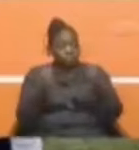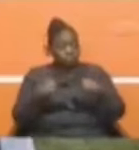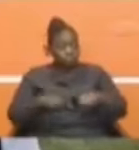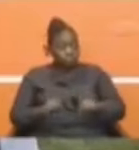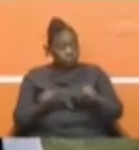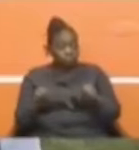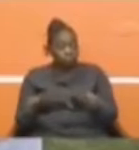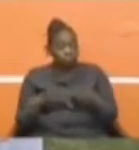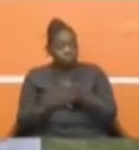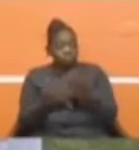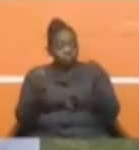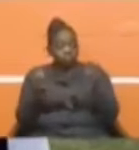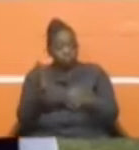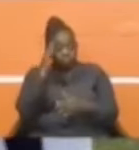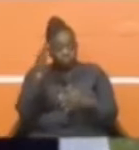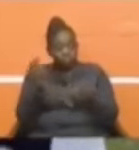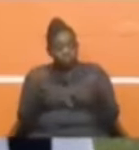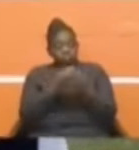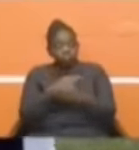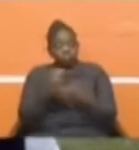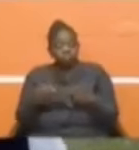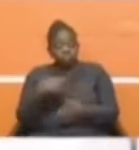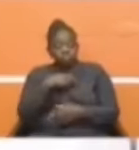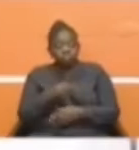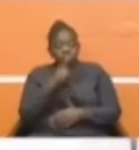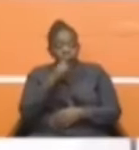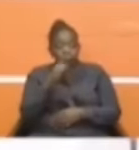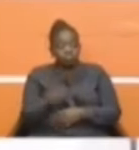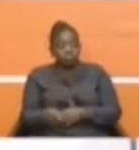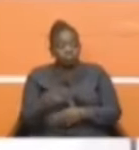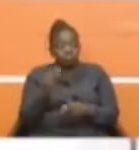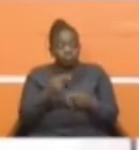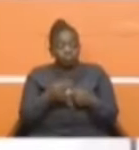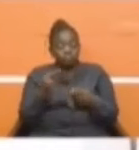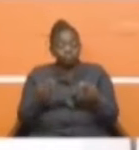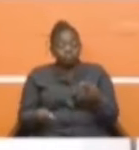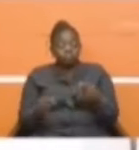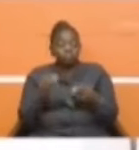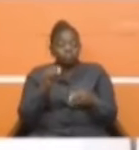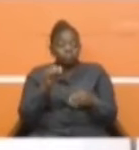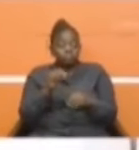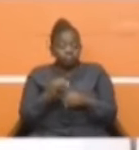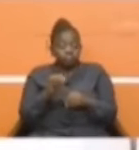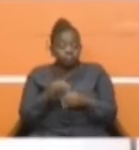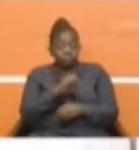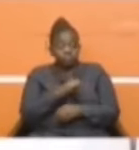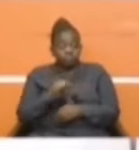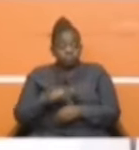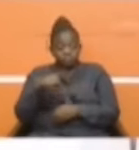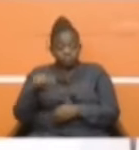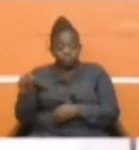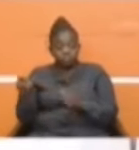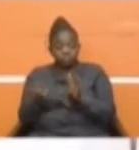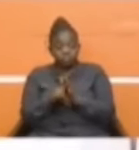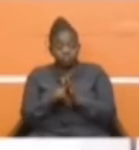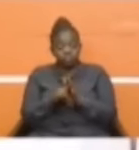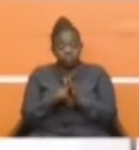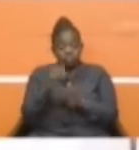obusolosolo okumanya abooluganda banyiivu batuuse n'okumulagira yejeka erinnya lyabwe nga wekinaagaana bakugenda mu mbuga